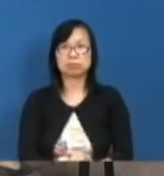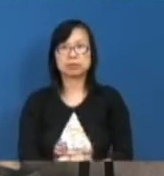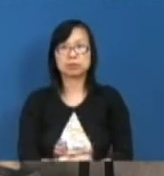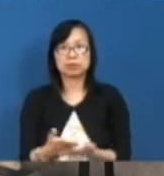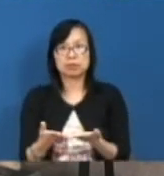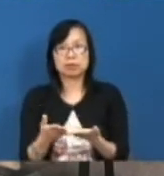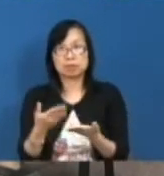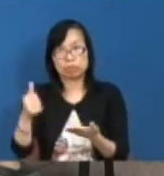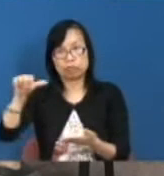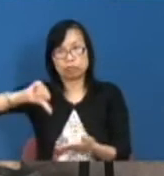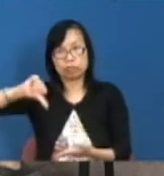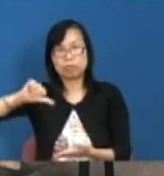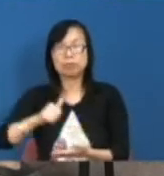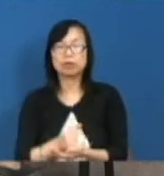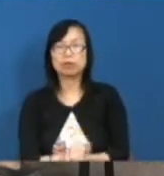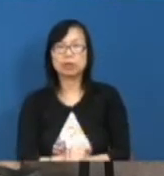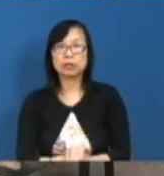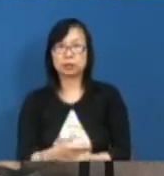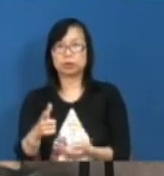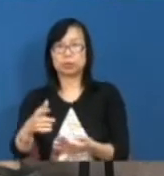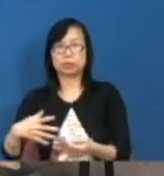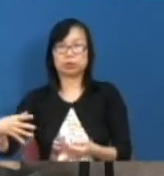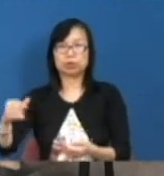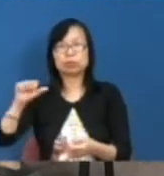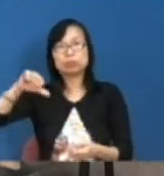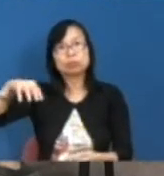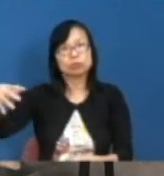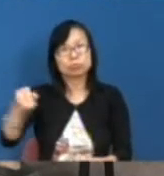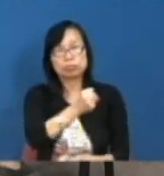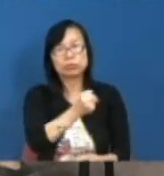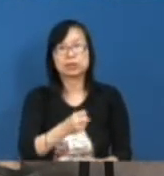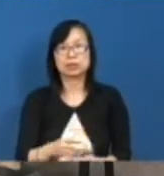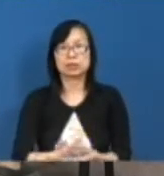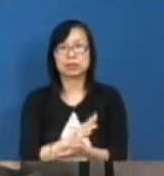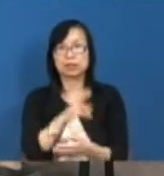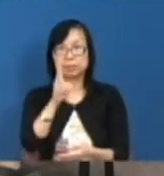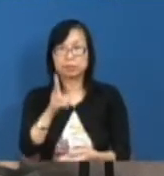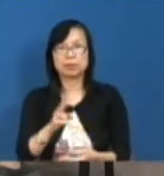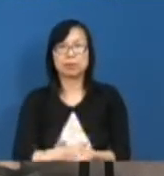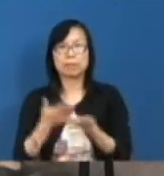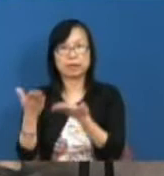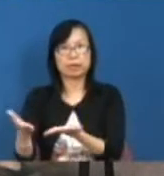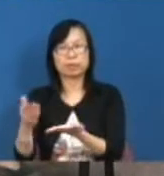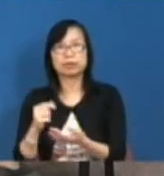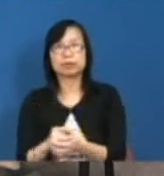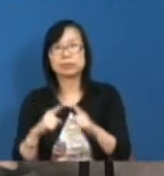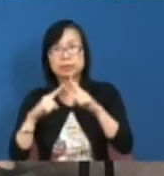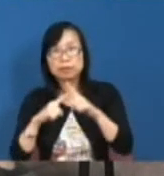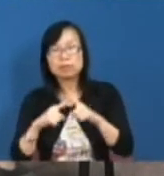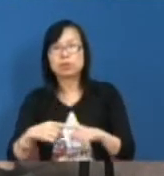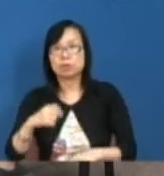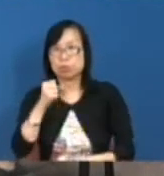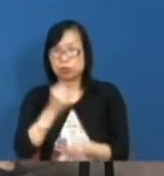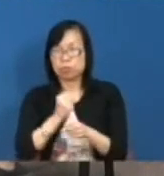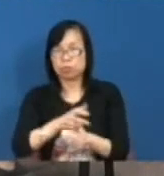族人了，滿族人是統治了200多年了，又俾你漢族人做官咯，係